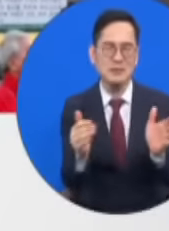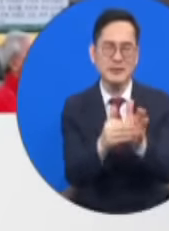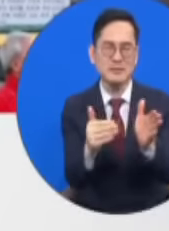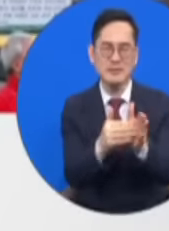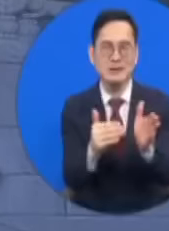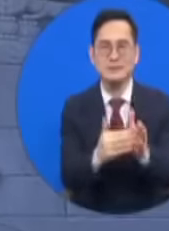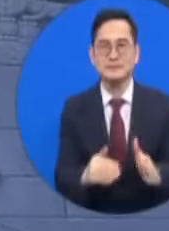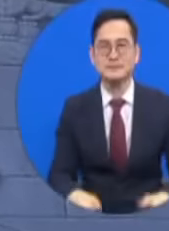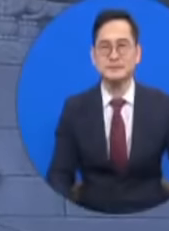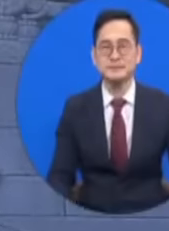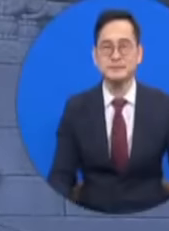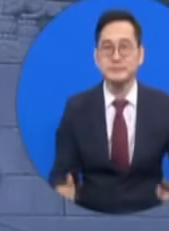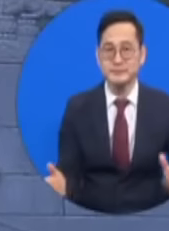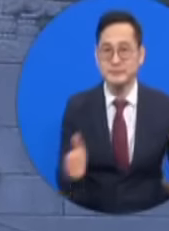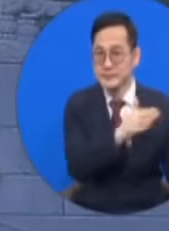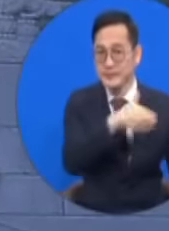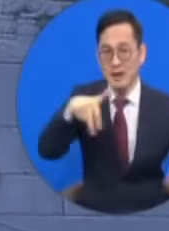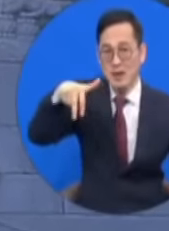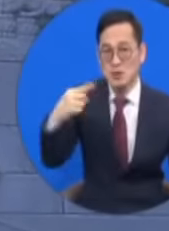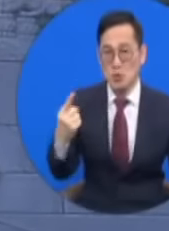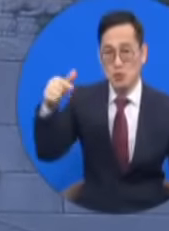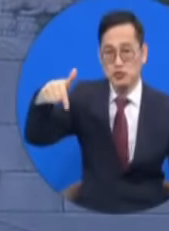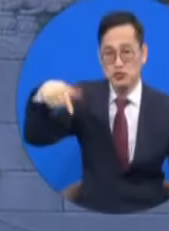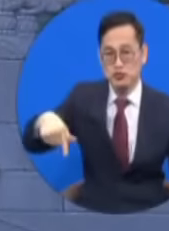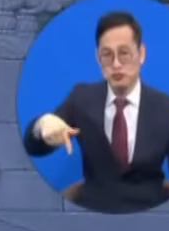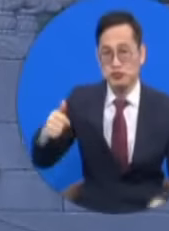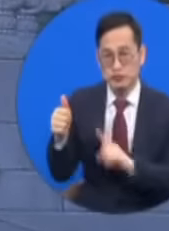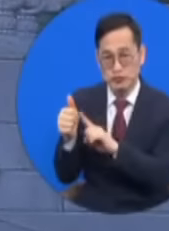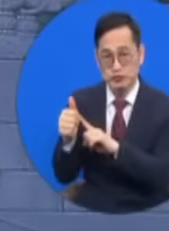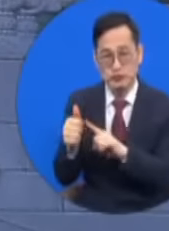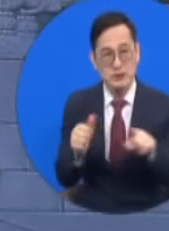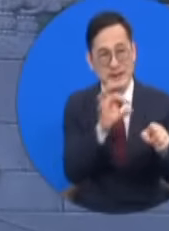조국 대표가 야권 200석이 되면